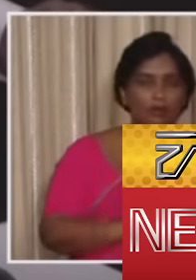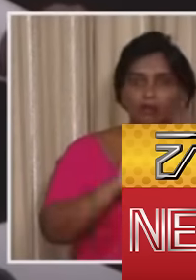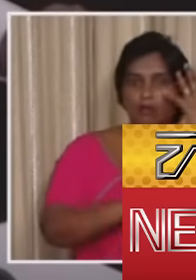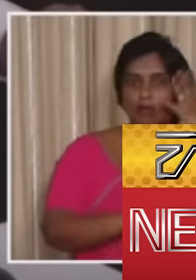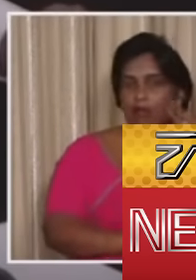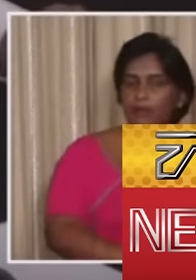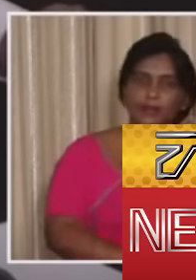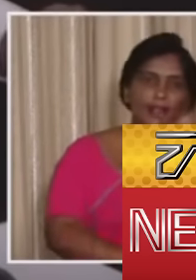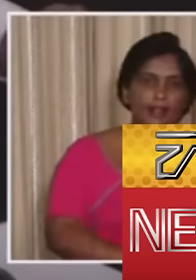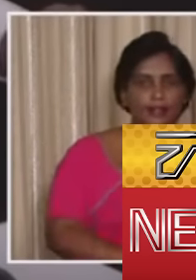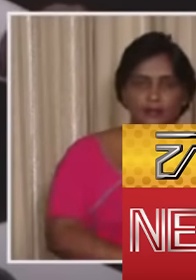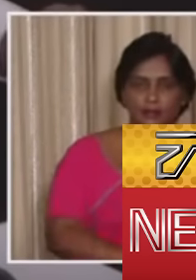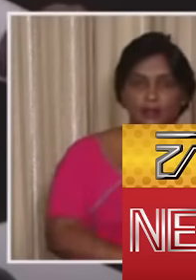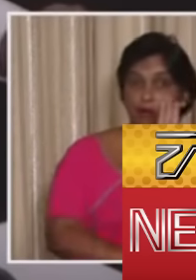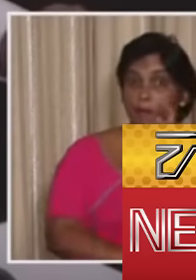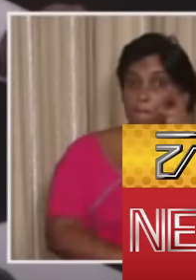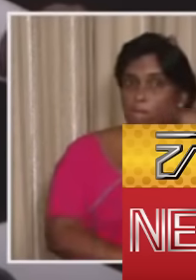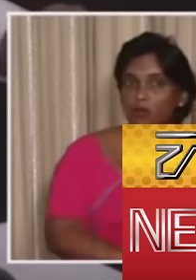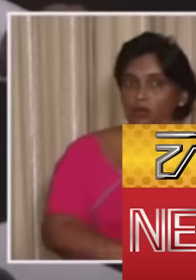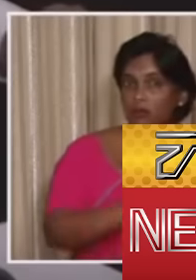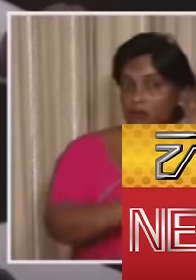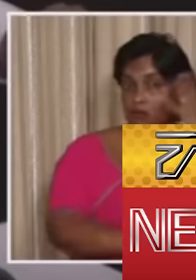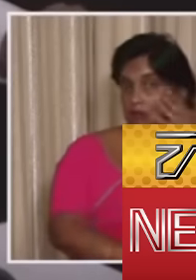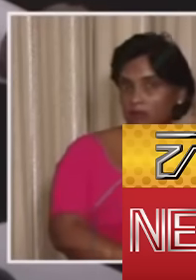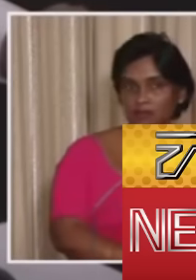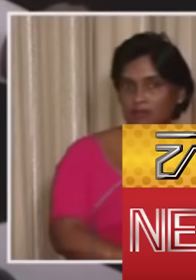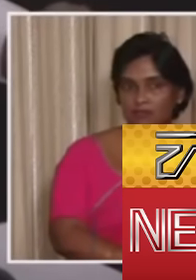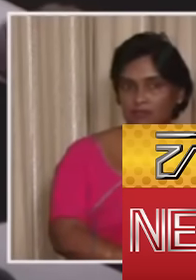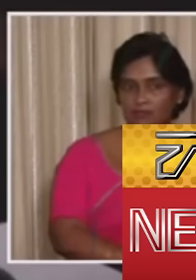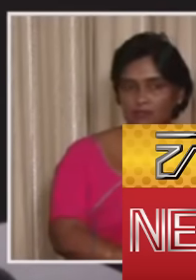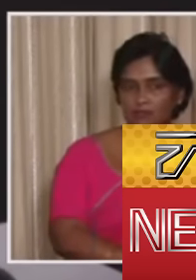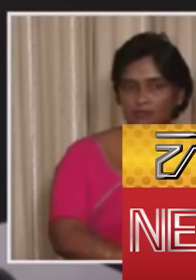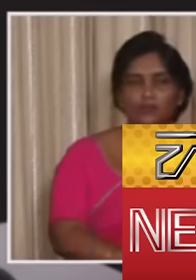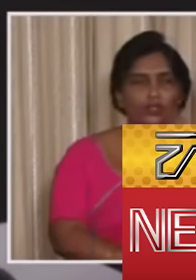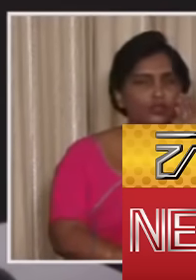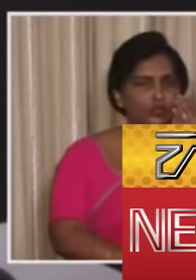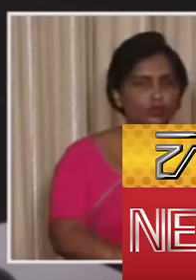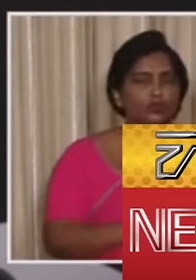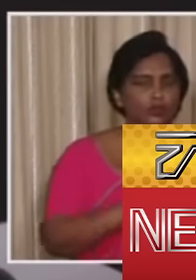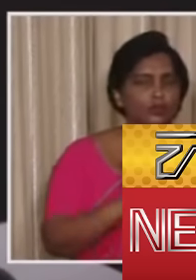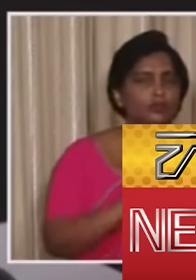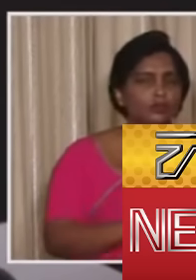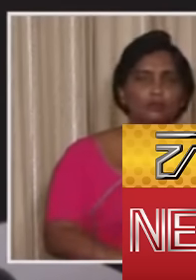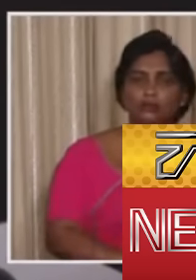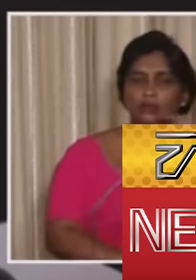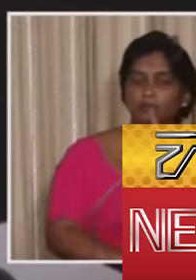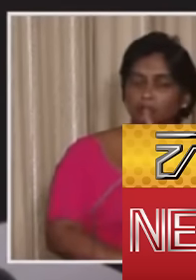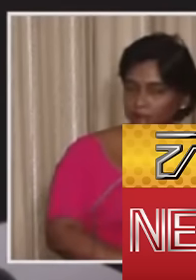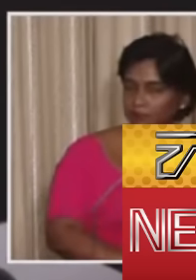කරන්න ලේසි හැබැයි ජනතාවේ අතීතය අමතක නොකළ යුතුයි මා දැක්කා ගරු ජනාධිපතිතුමා කතා කරනකොට